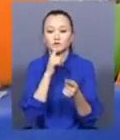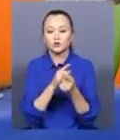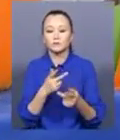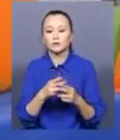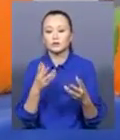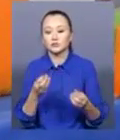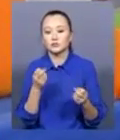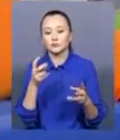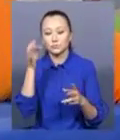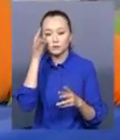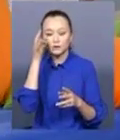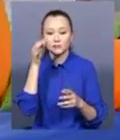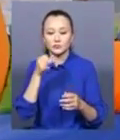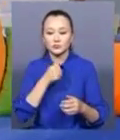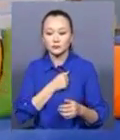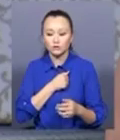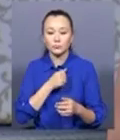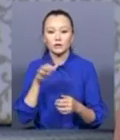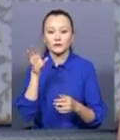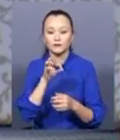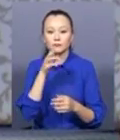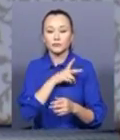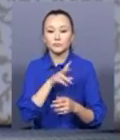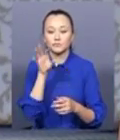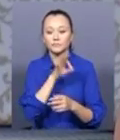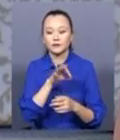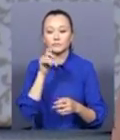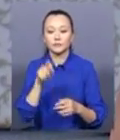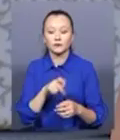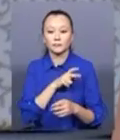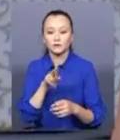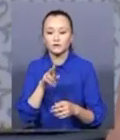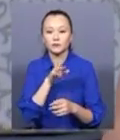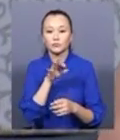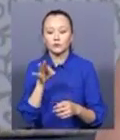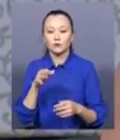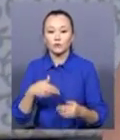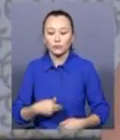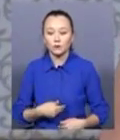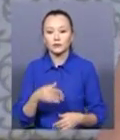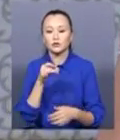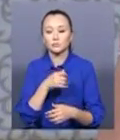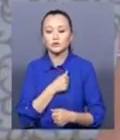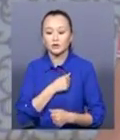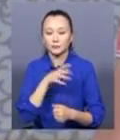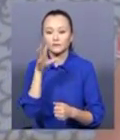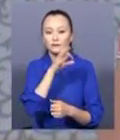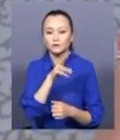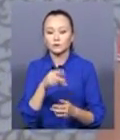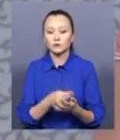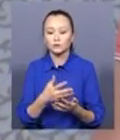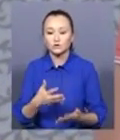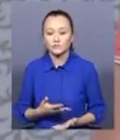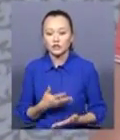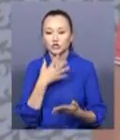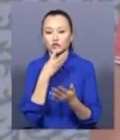потомки, встречаем этот день как день памяти и скорби. Память о всех погибших в боях, умерших в тылу от голода и лишений. Мы скорбим по всем,